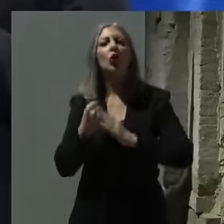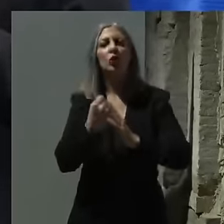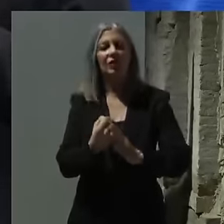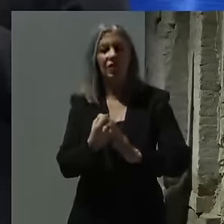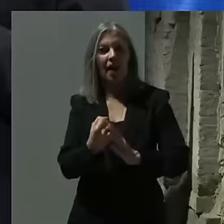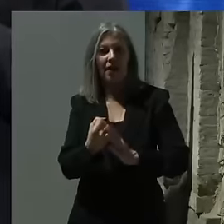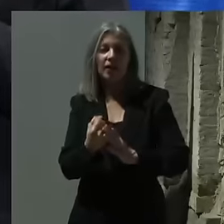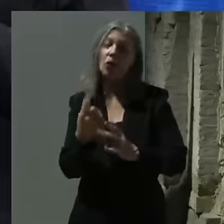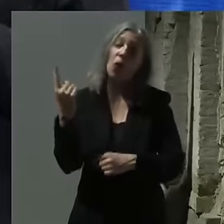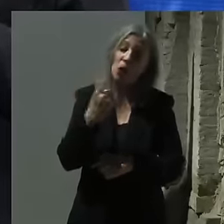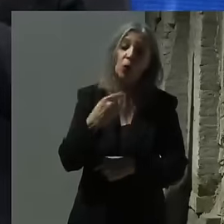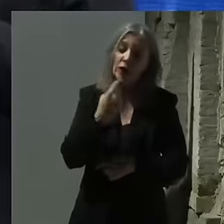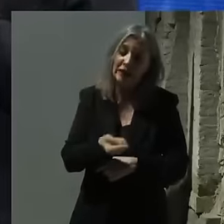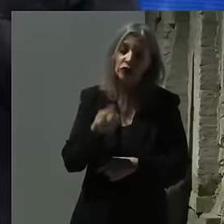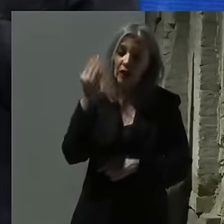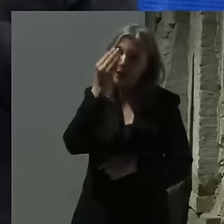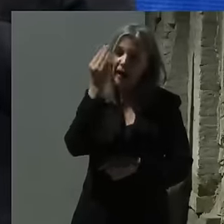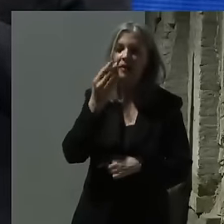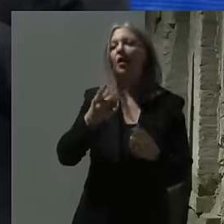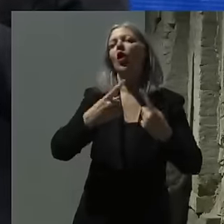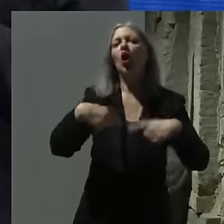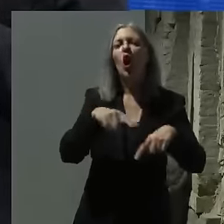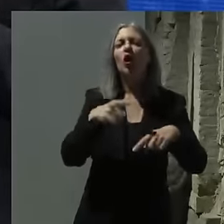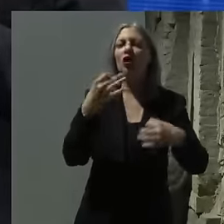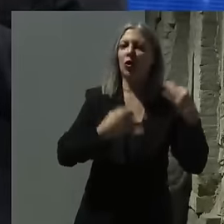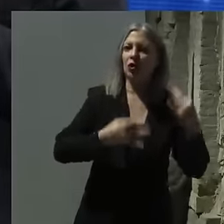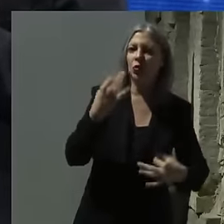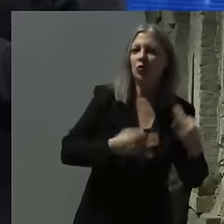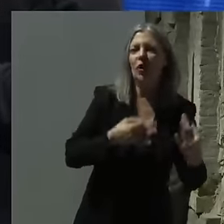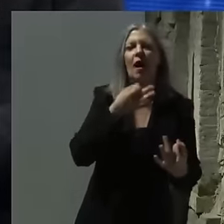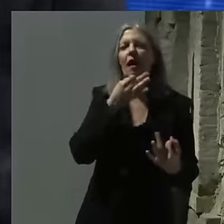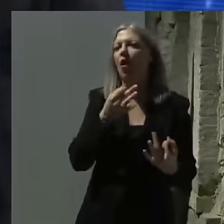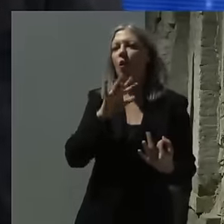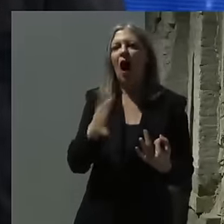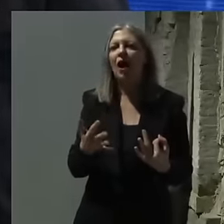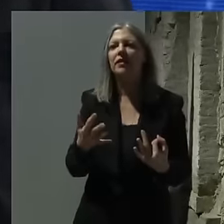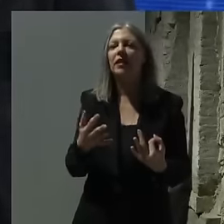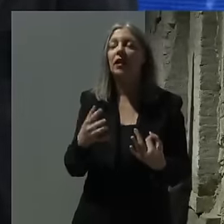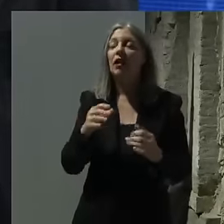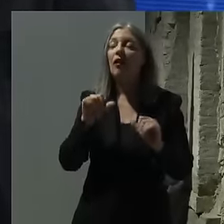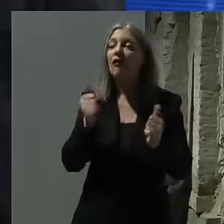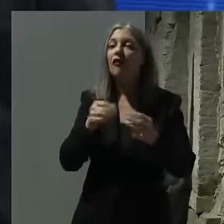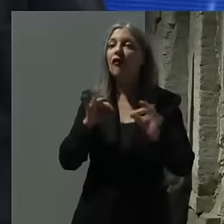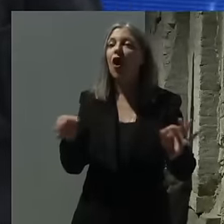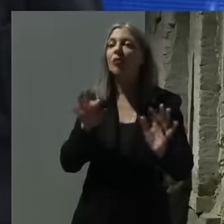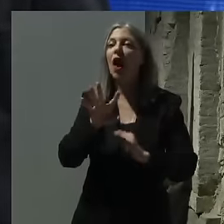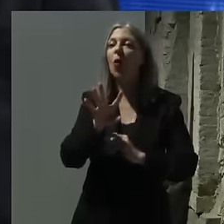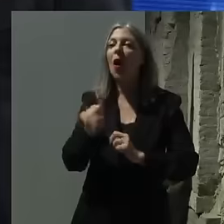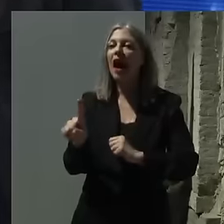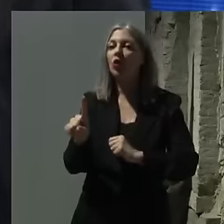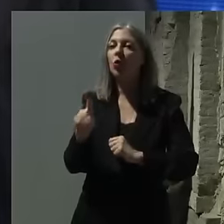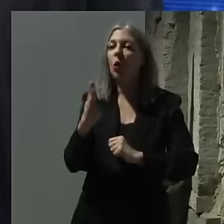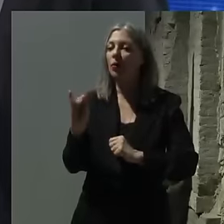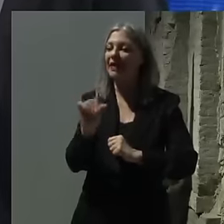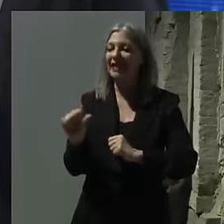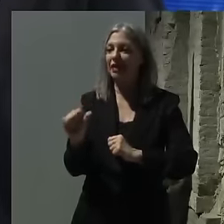sostiene la Corte Costituzionale, lo sostiene la CEDU, che per esempio la formula del 41 bis sia molto prossima alla tortura, se non alla